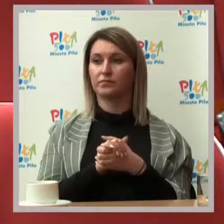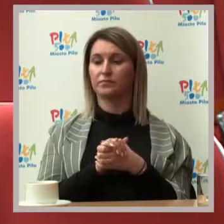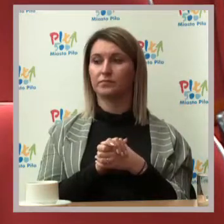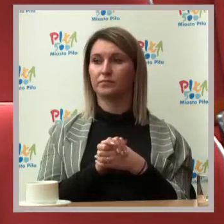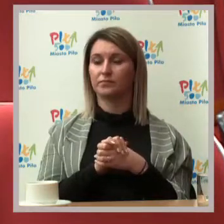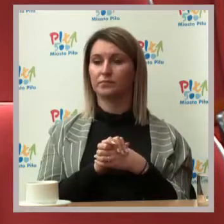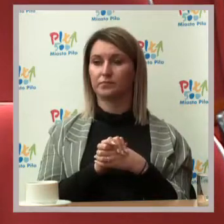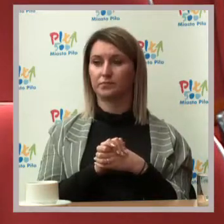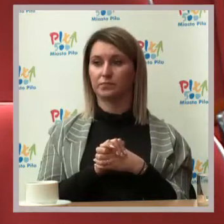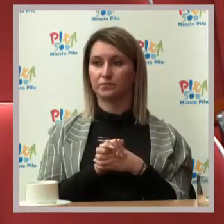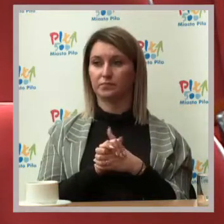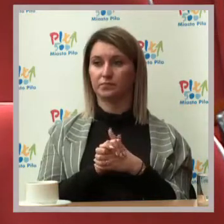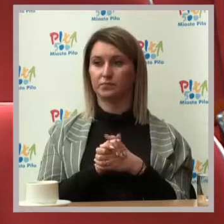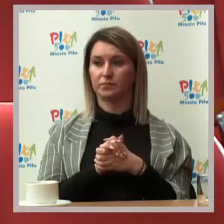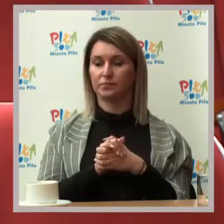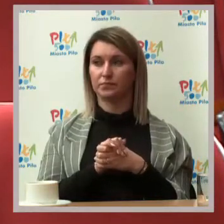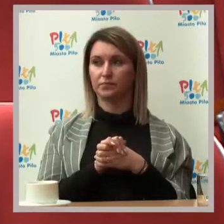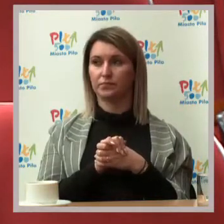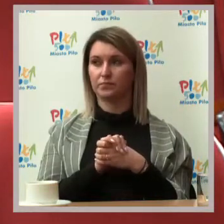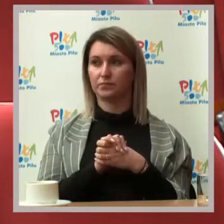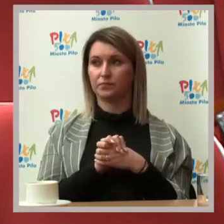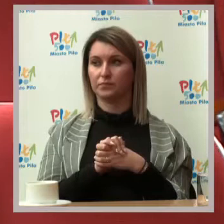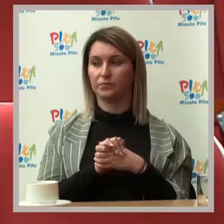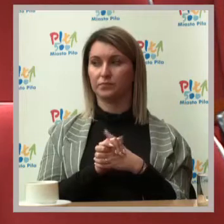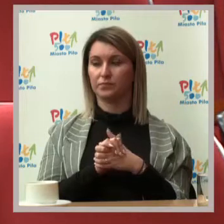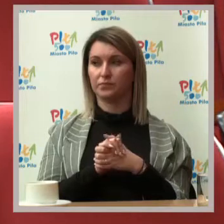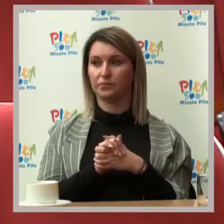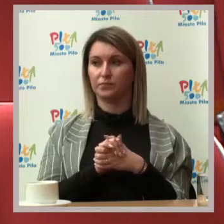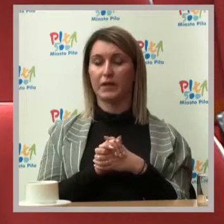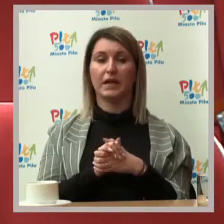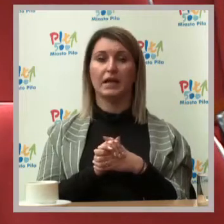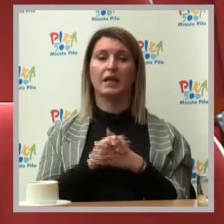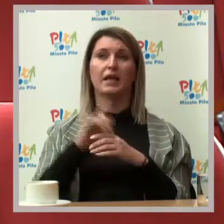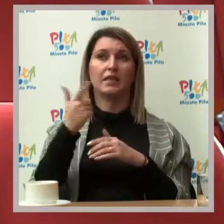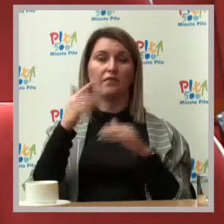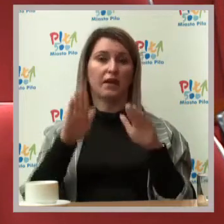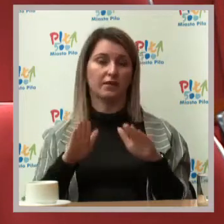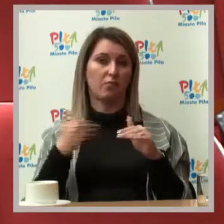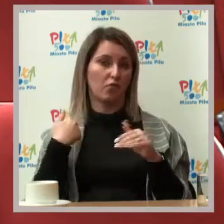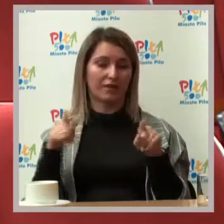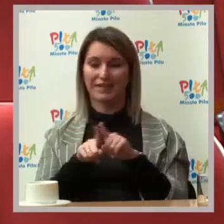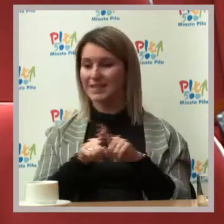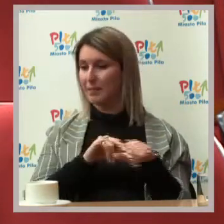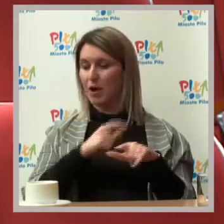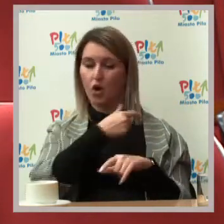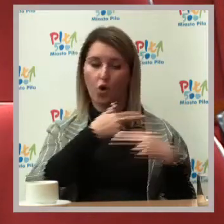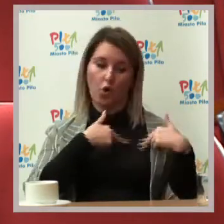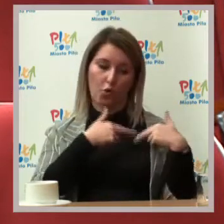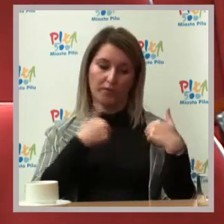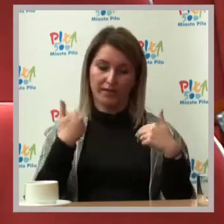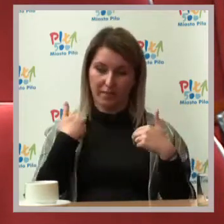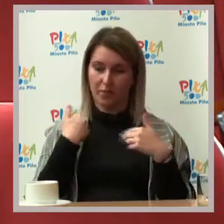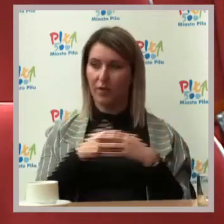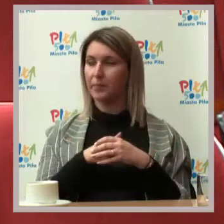28 stycznia 2016 roku. W takim samym składzie to jest przewodnicząca Halina Kurian oraz członkowie Janina Kotlińska oraz